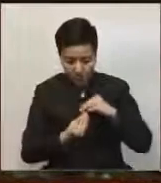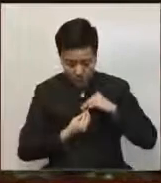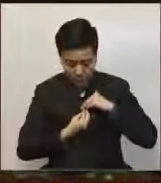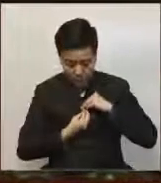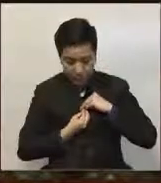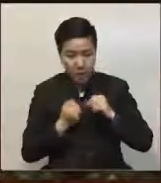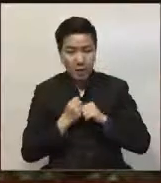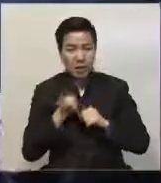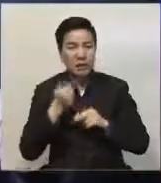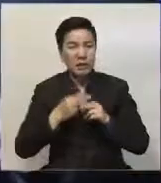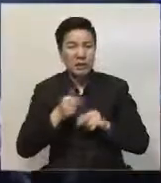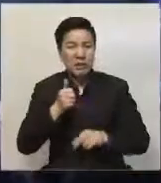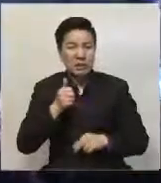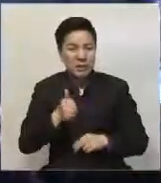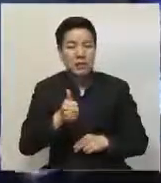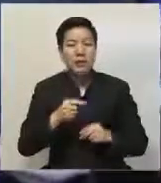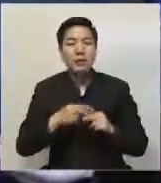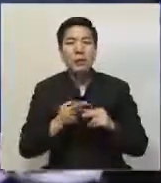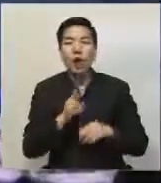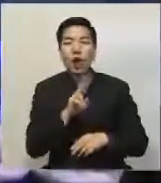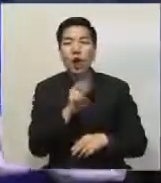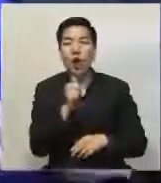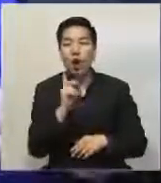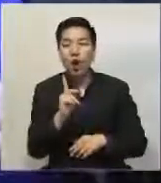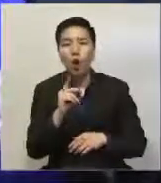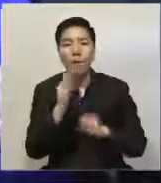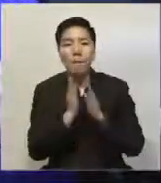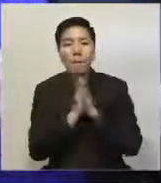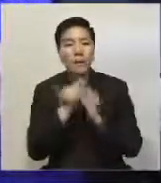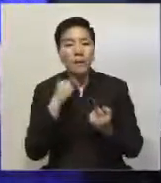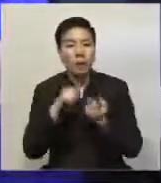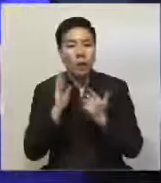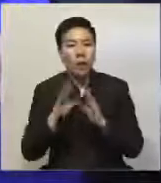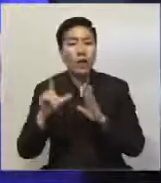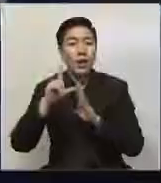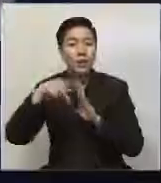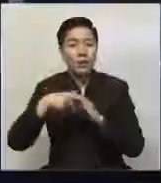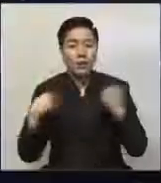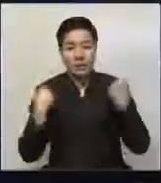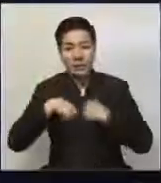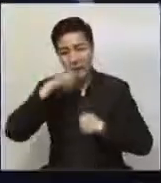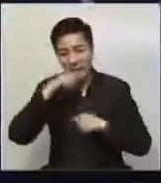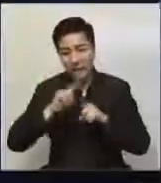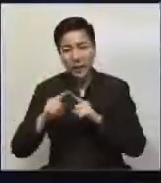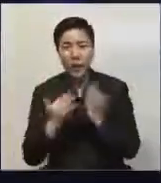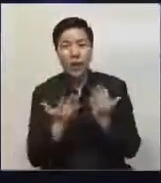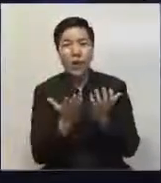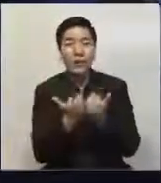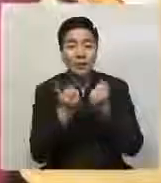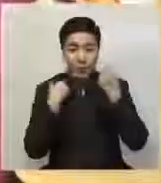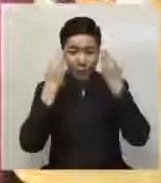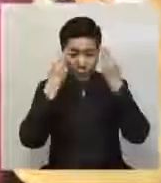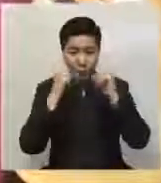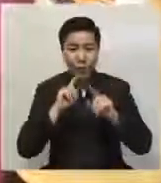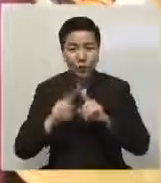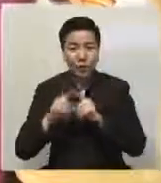ำลองทำพระเครื่องหนึ่งในเบญจภาคีคือพระรอดมหาวันในจุดนี้ก็มีชาวลำพูนเนี่ยแต่งชุดผ้าไทยท้องถิ่นมารอต้อนรับนายกรั